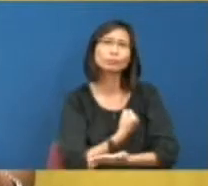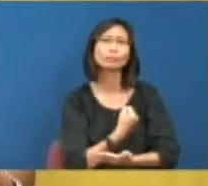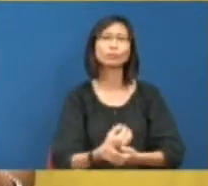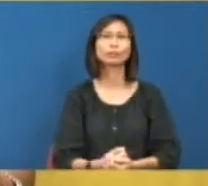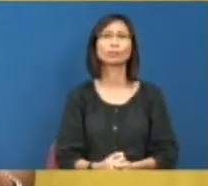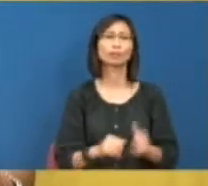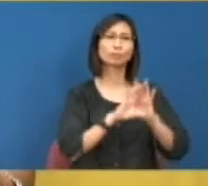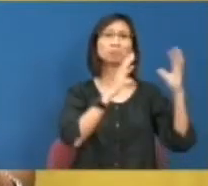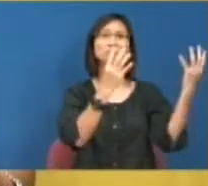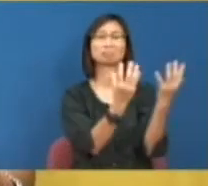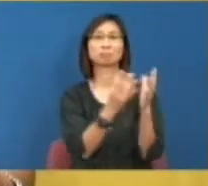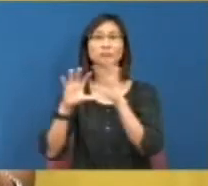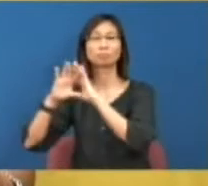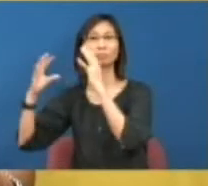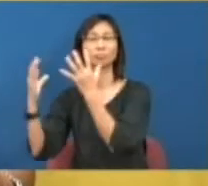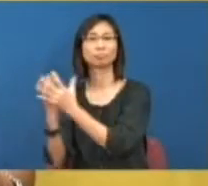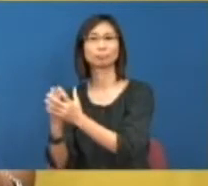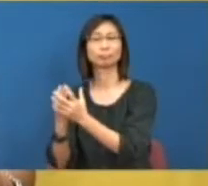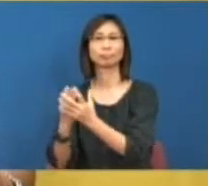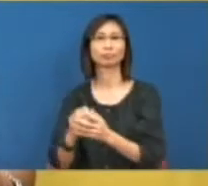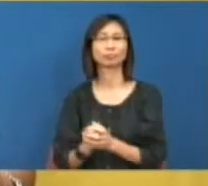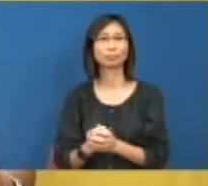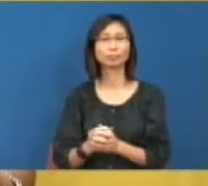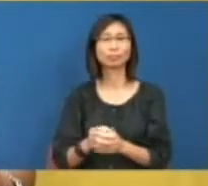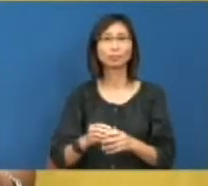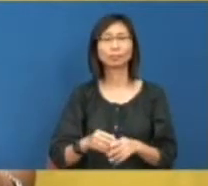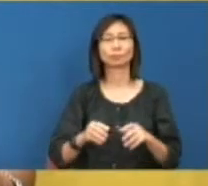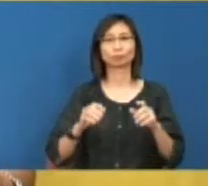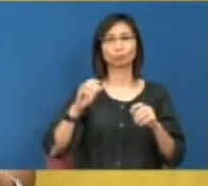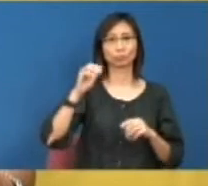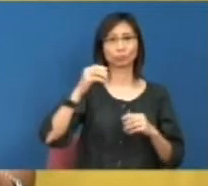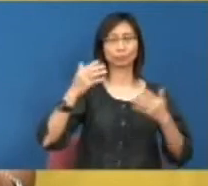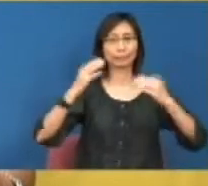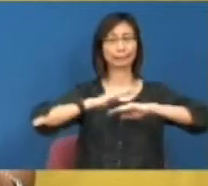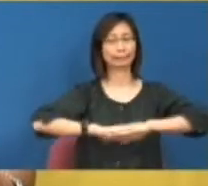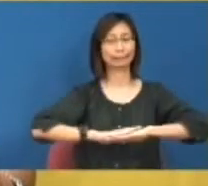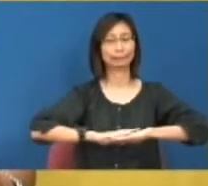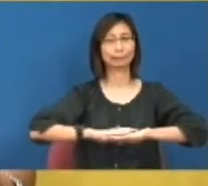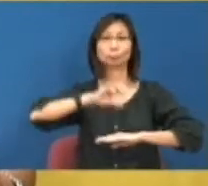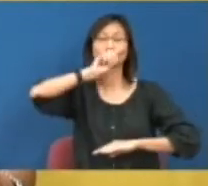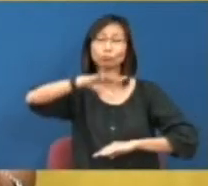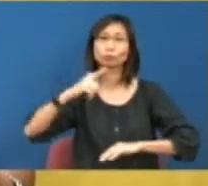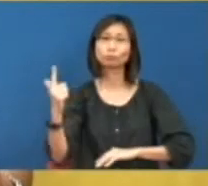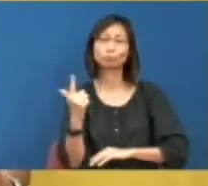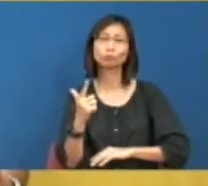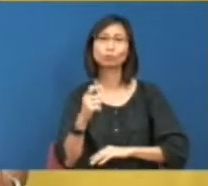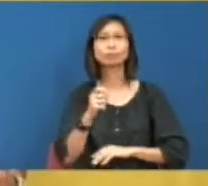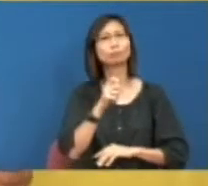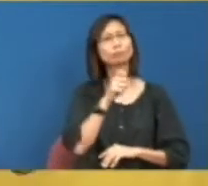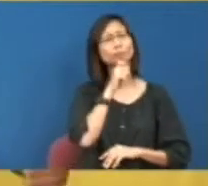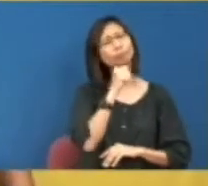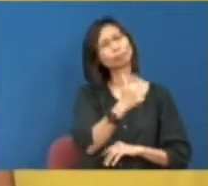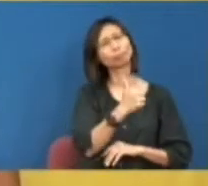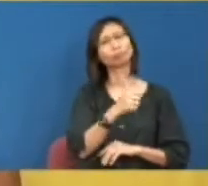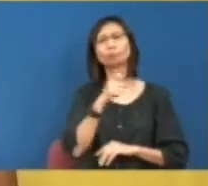这两班人呢是抢晒啲新闻咁样。咁我觉得其实有啱有唔啱啦，係咪即亦都无谓讲不值嘅，